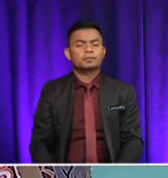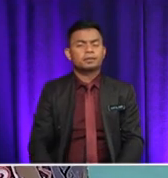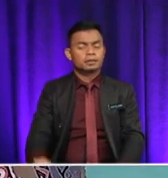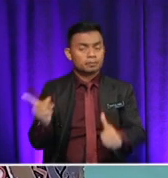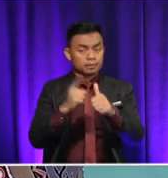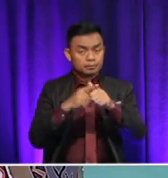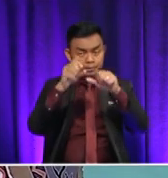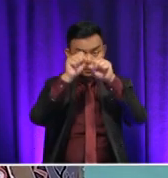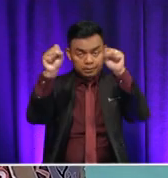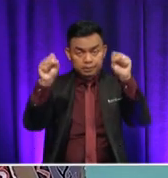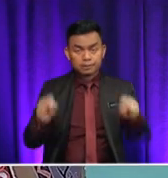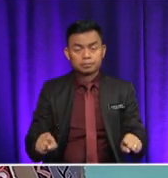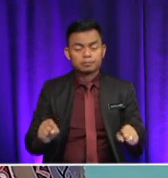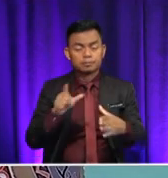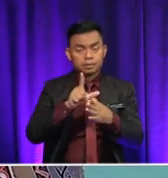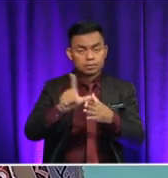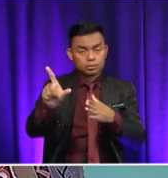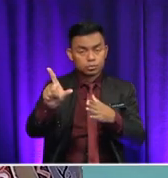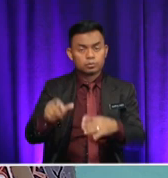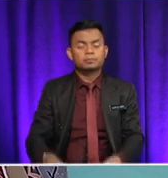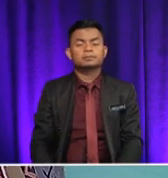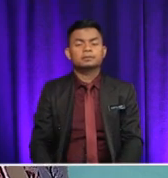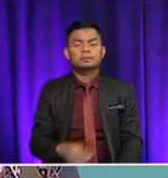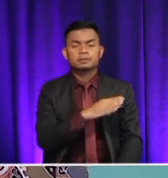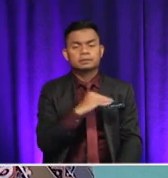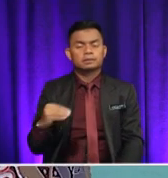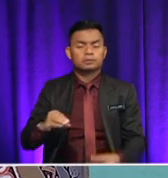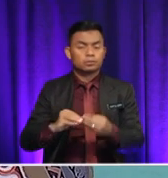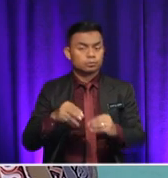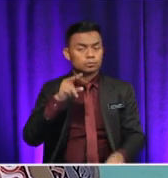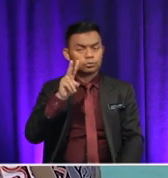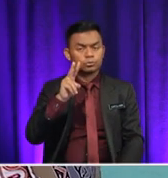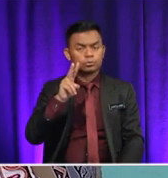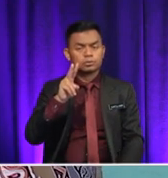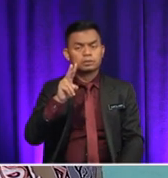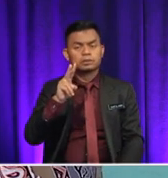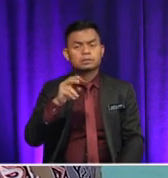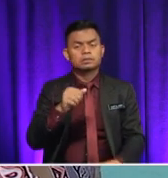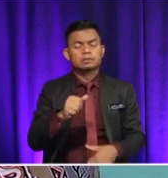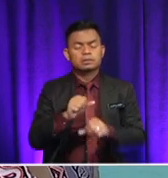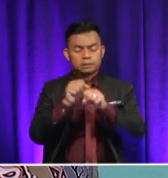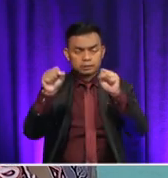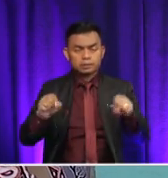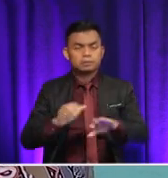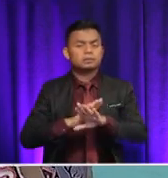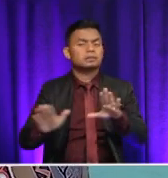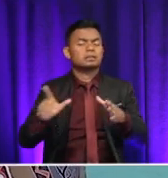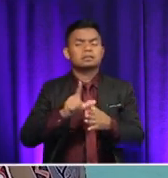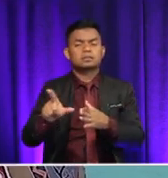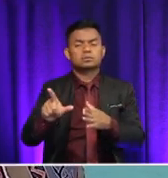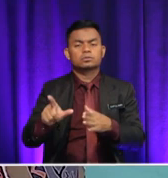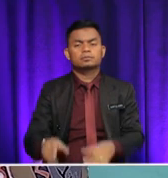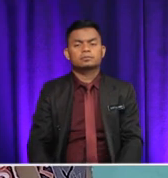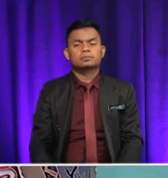tanpa melalui tangki dan kedua sistem tidak langsung mainnya bakalan air yang di bekal kan daripada tangki